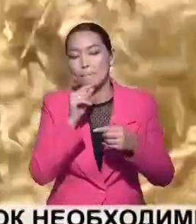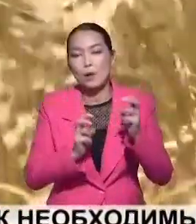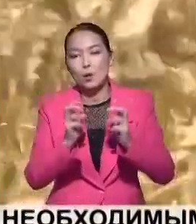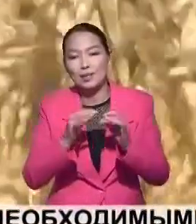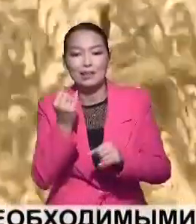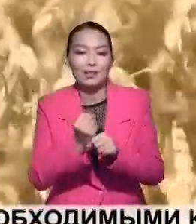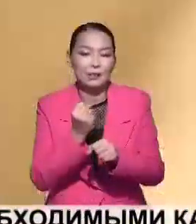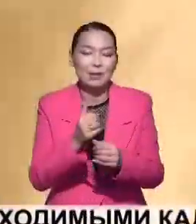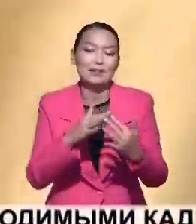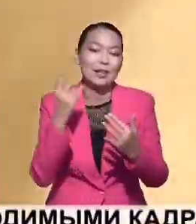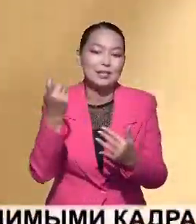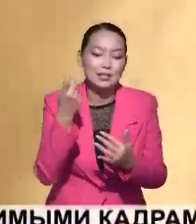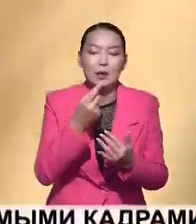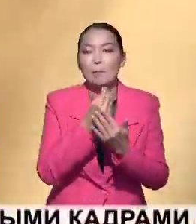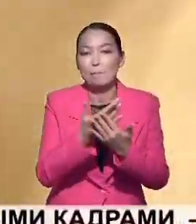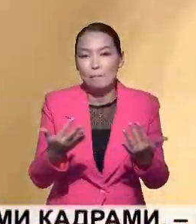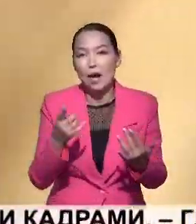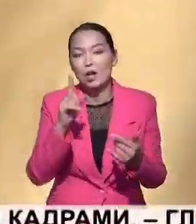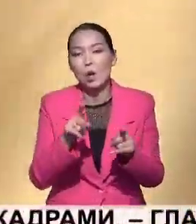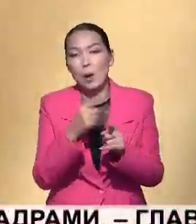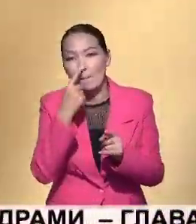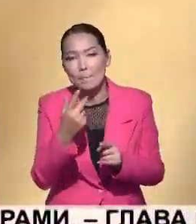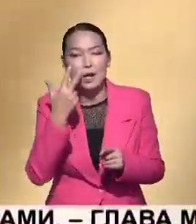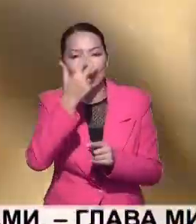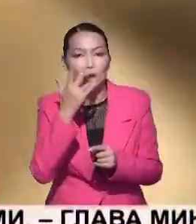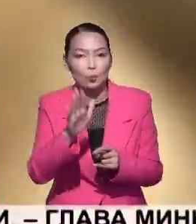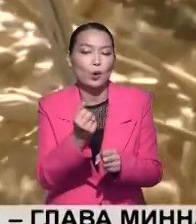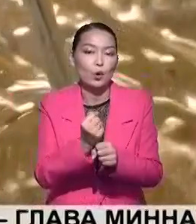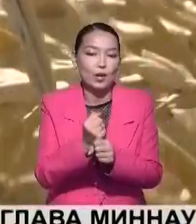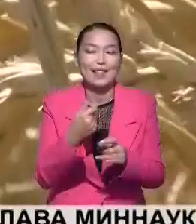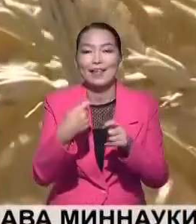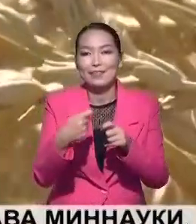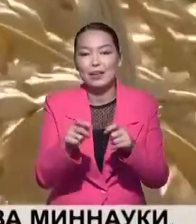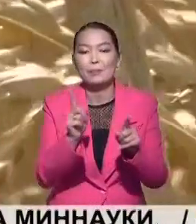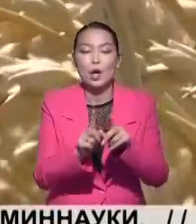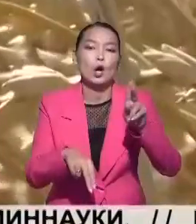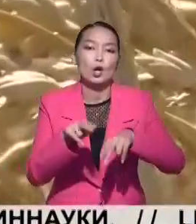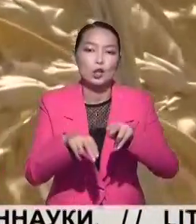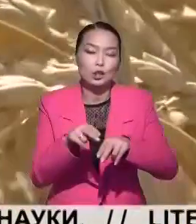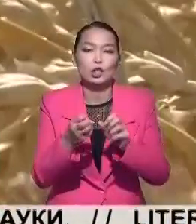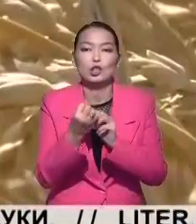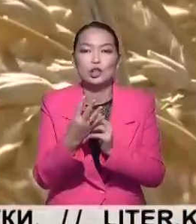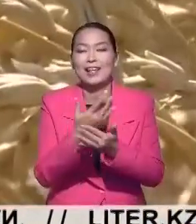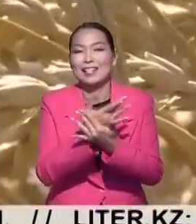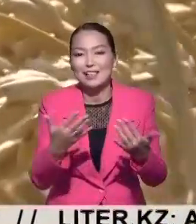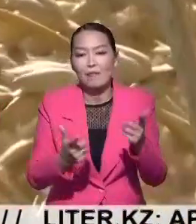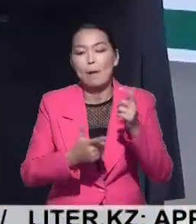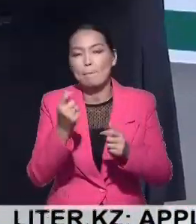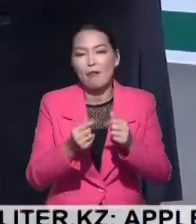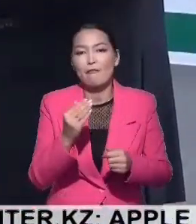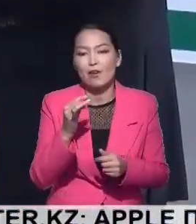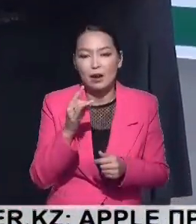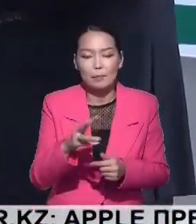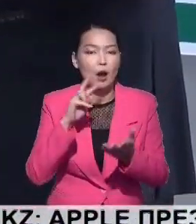переработки сельскохозяйственной продукции. В частности, в ближайшие 3 года будут привлечены инвестиции для строительства 14 товарных молочных ферм.